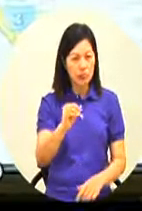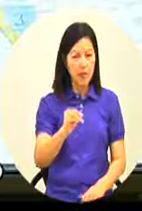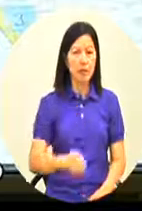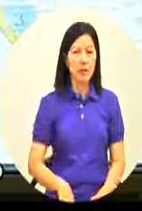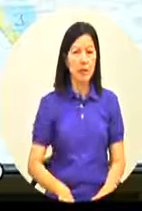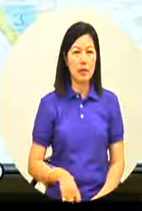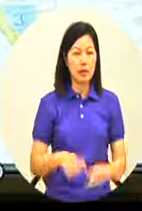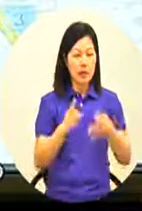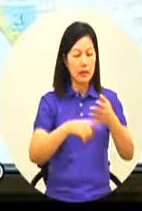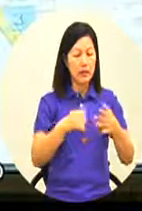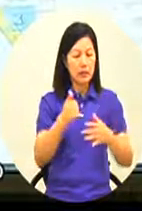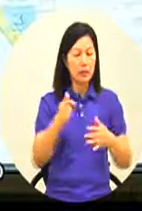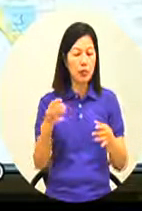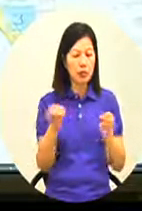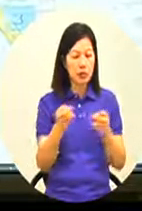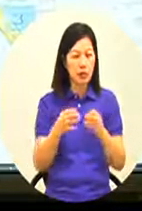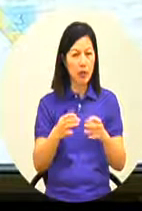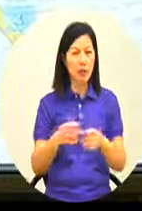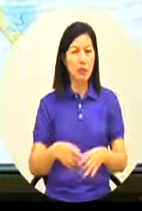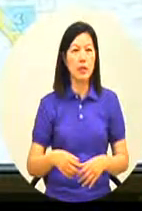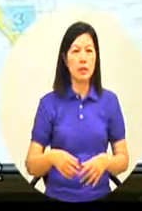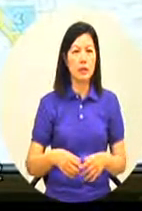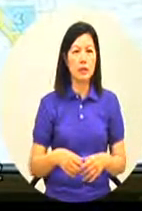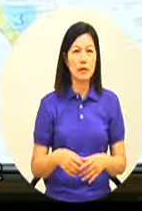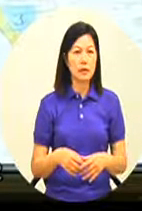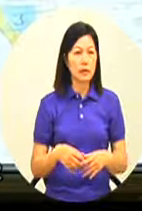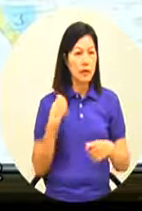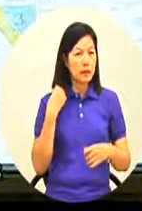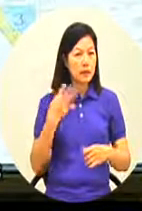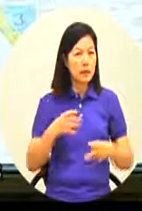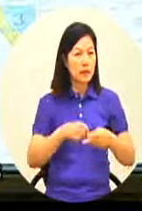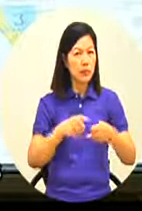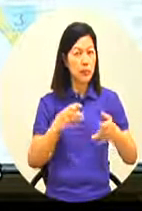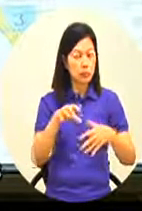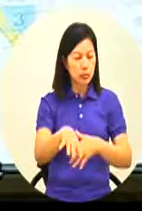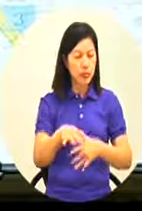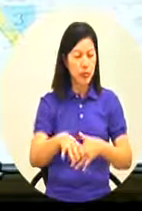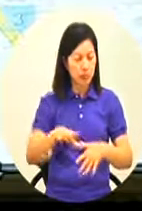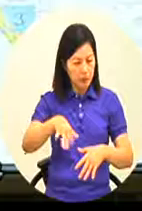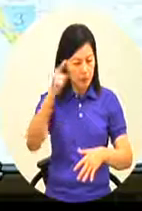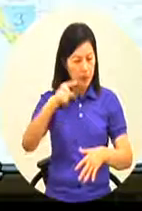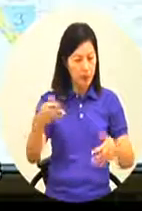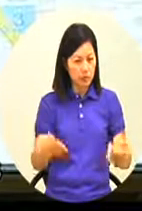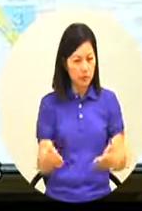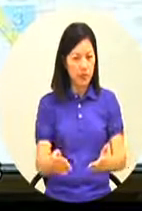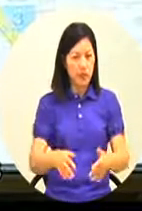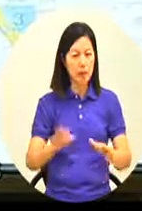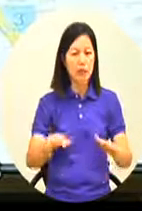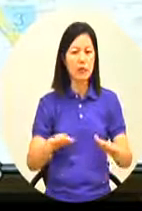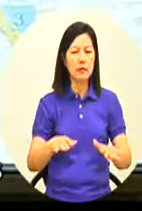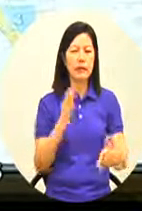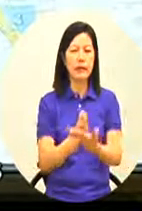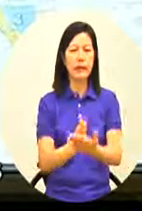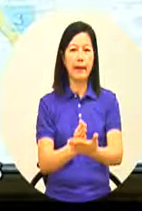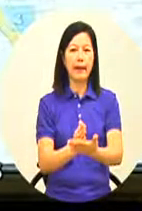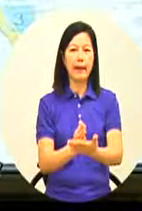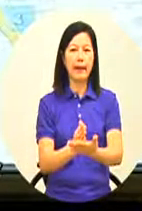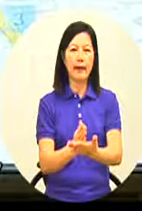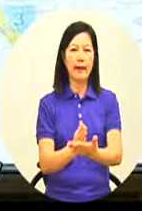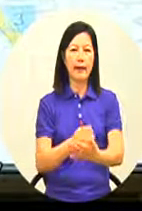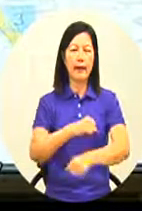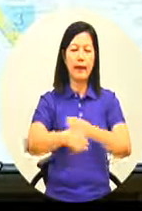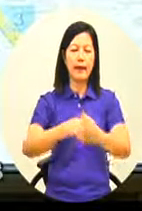七日去年啊，在新工处同意从这边的地方先行开辟，到现在拢无叮当。好，这